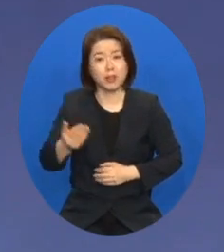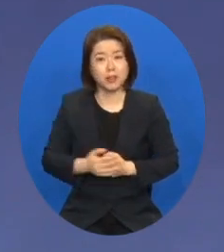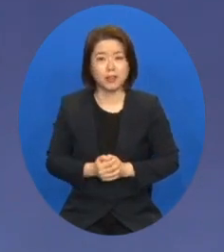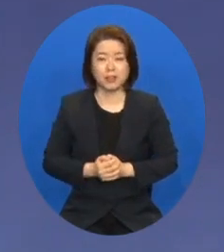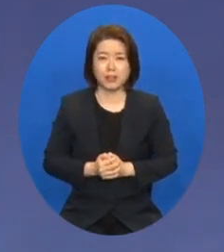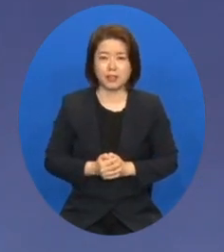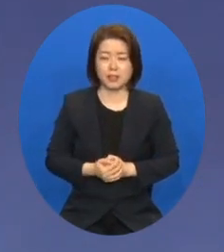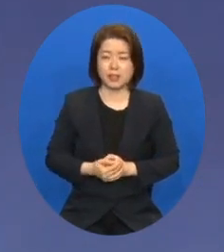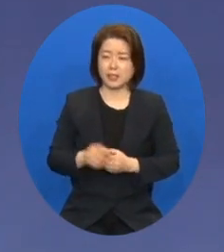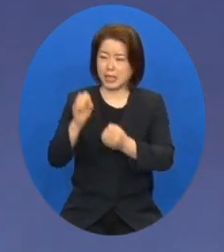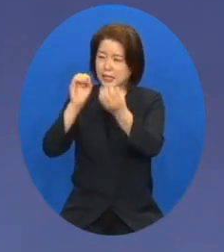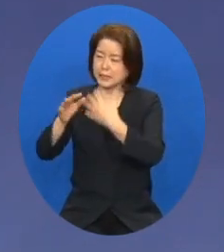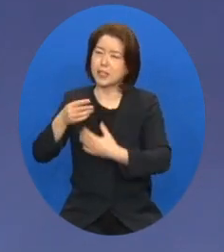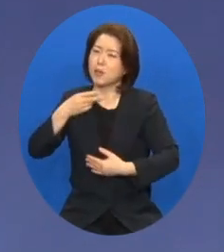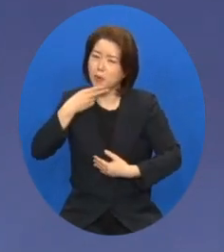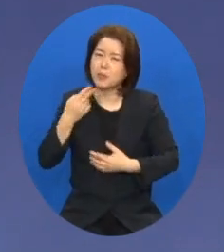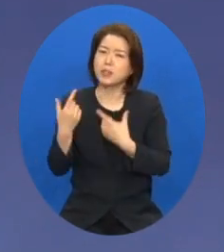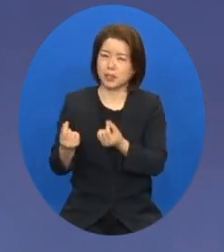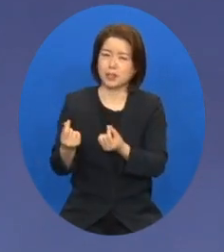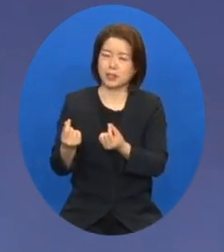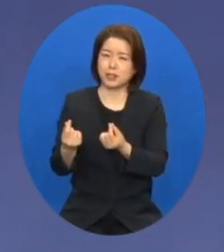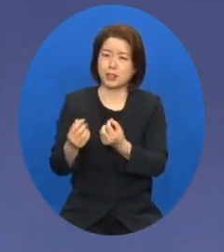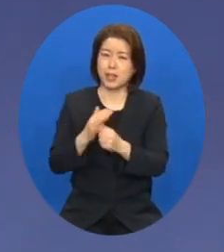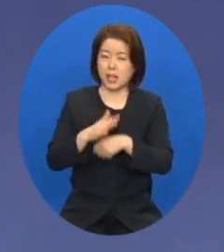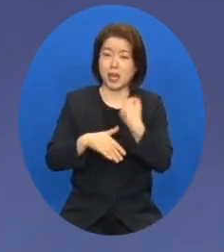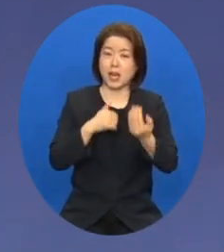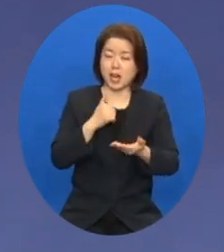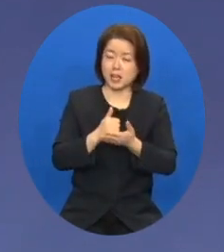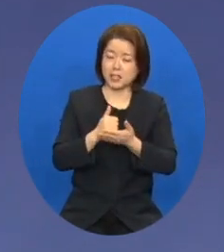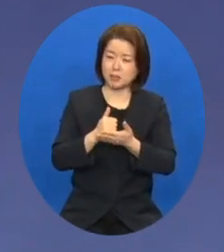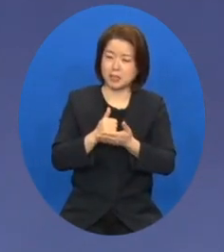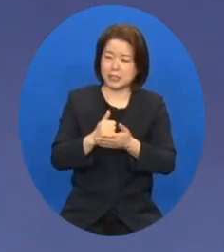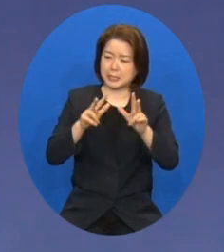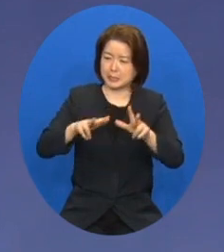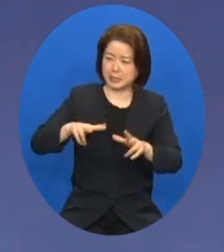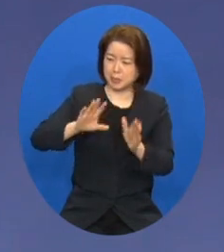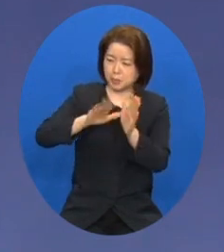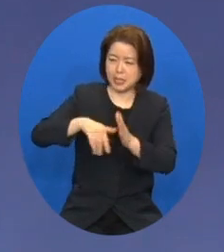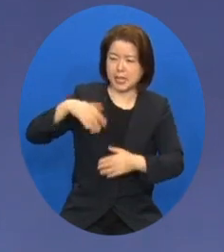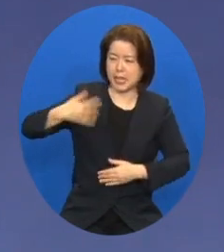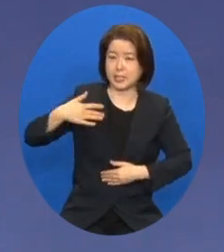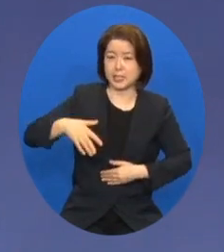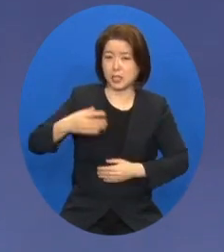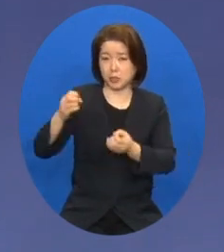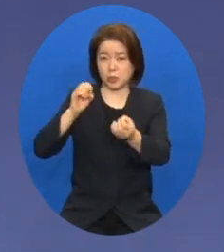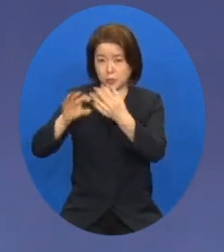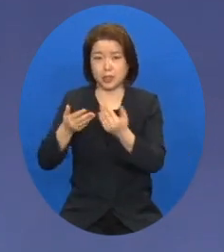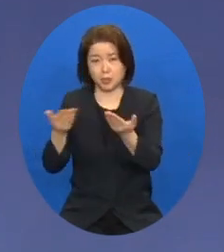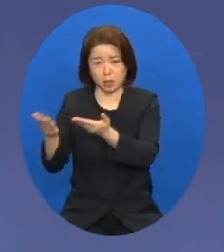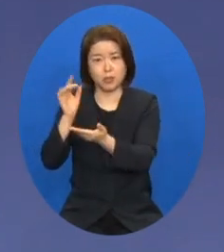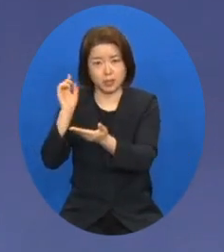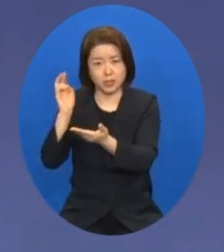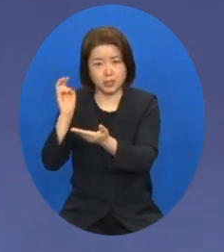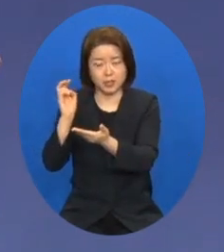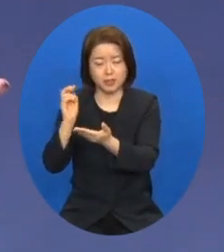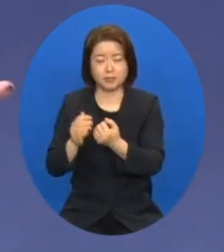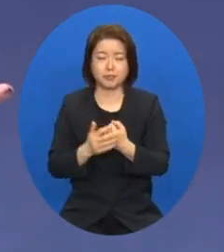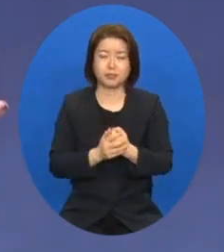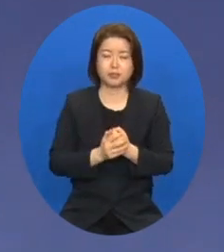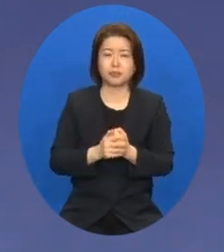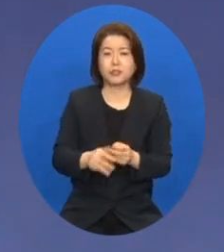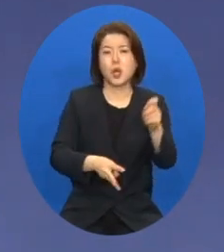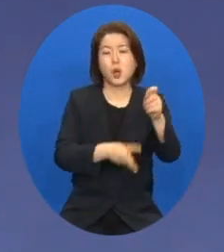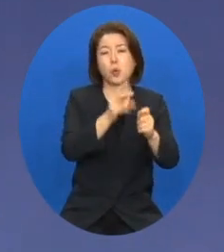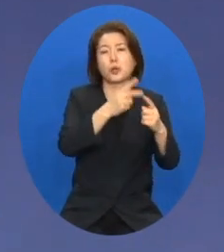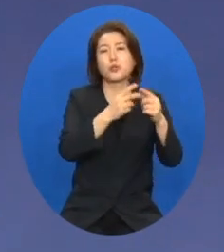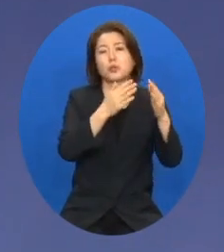응답을 못 받은 것 같습니다 하나님은 아직은 때가 아니라고 말을 했던 것 같습니다 고린도에 는